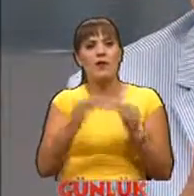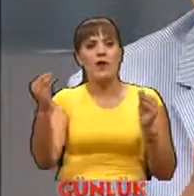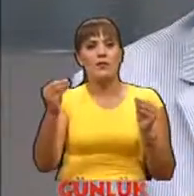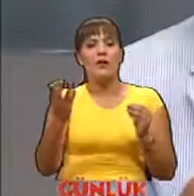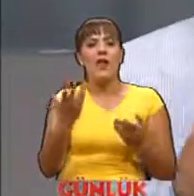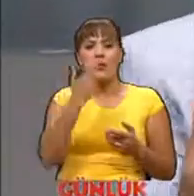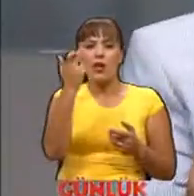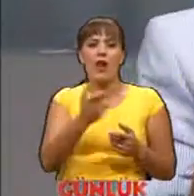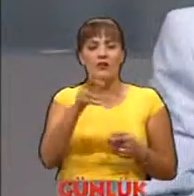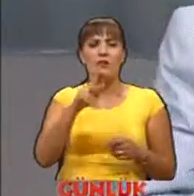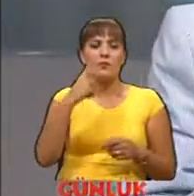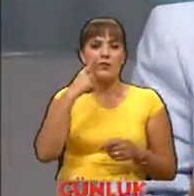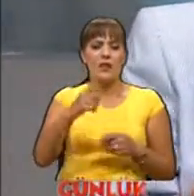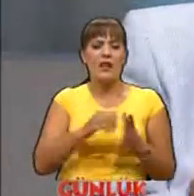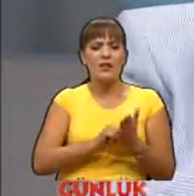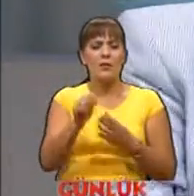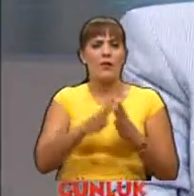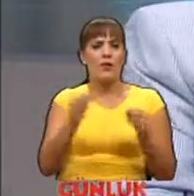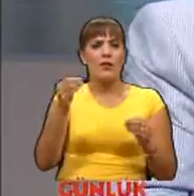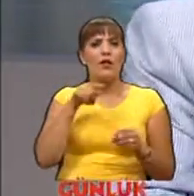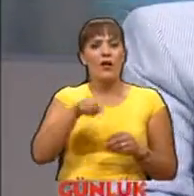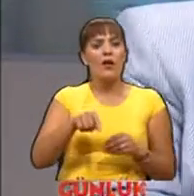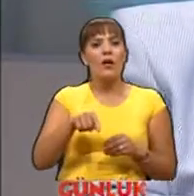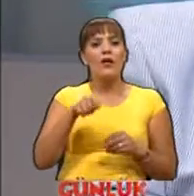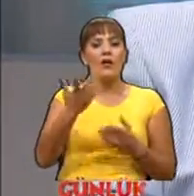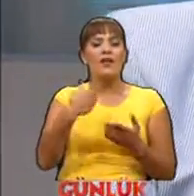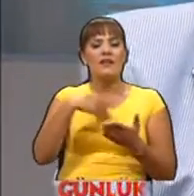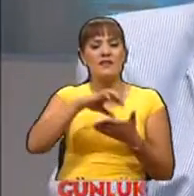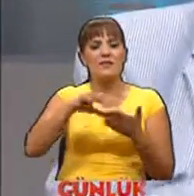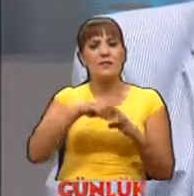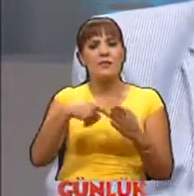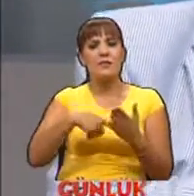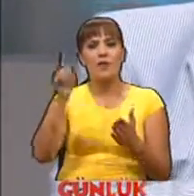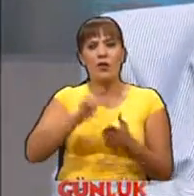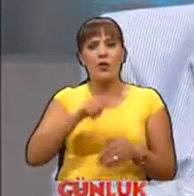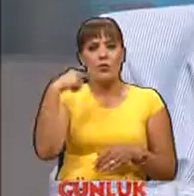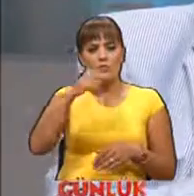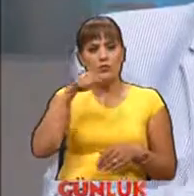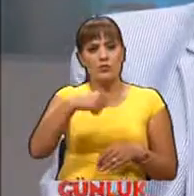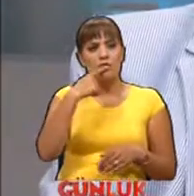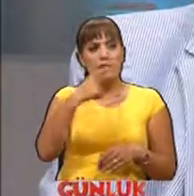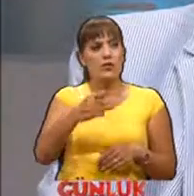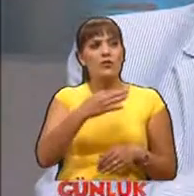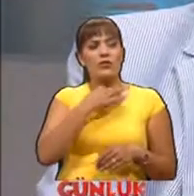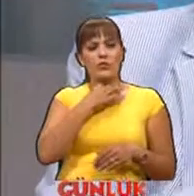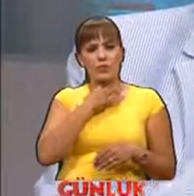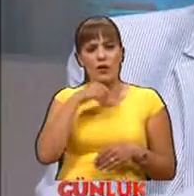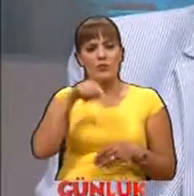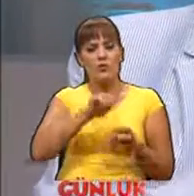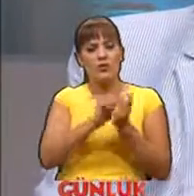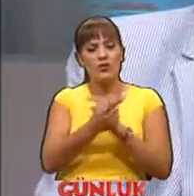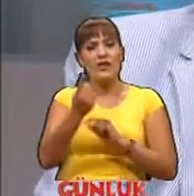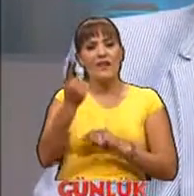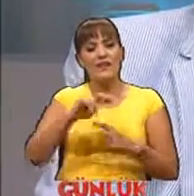kaybediyorsunuz. Aldatıcı bir durum var. Tabii ortada, tamamını kaybediyor. Miras hissesi evet, oranında iptal ediliyor. Peki. O nedenle şunu vurgulayalım. Lütfen bu